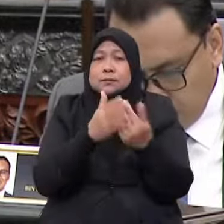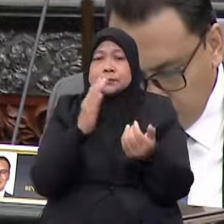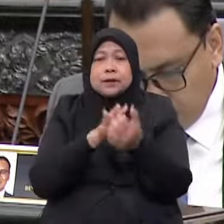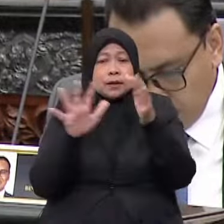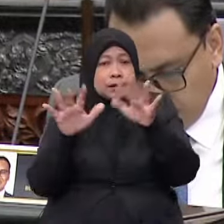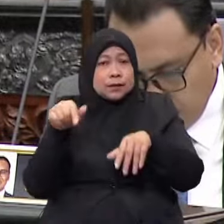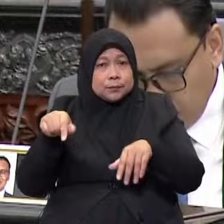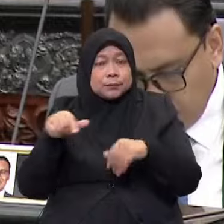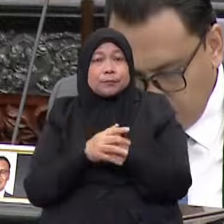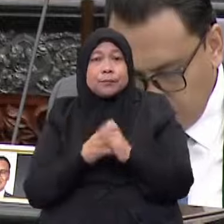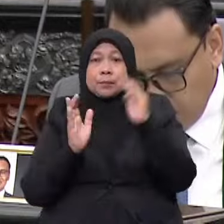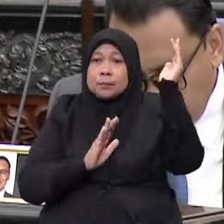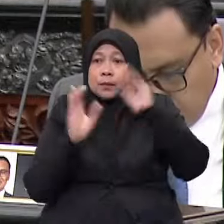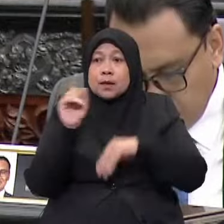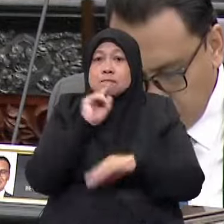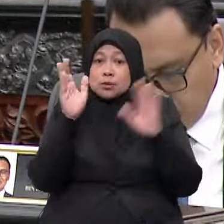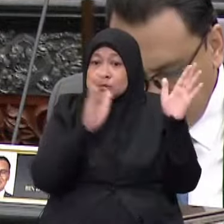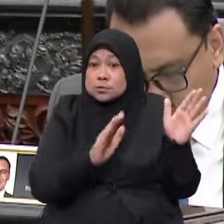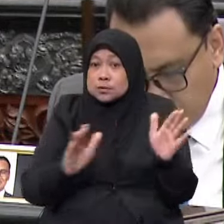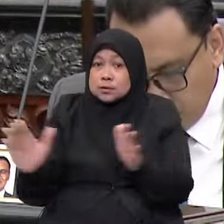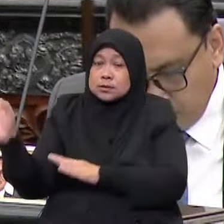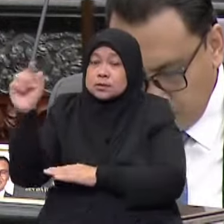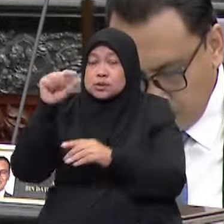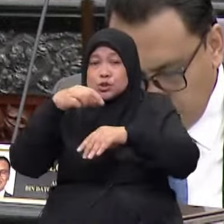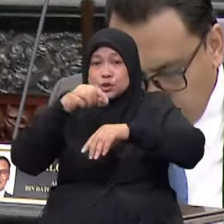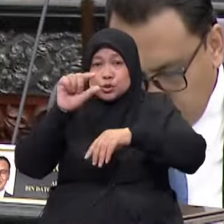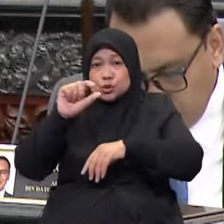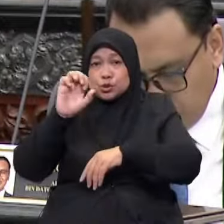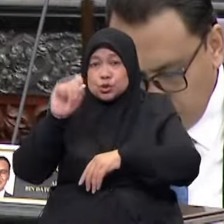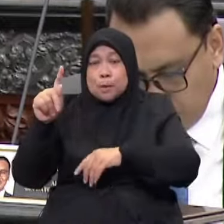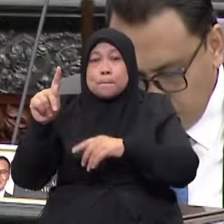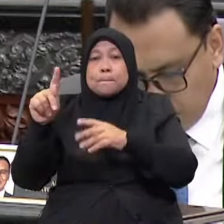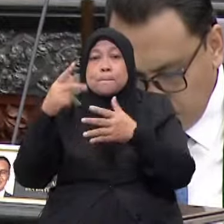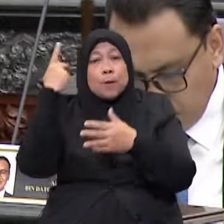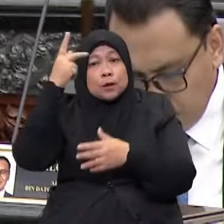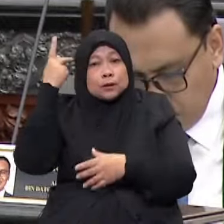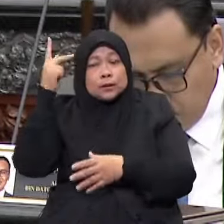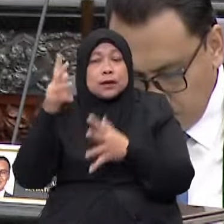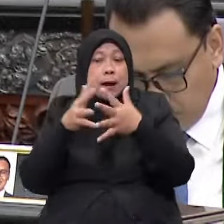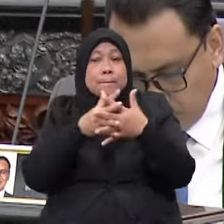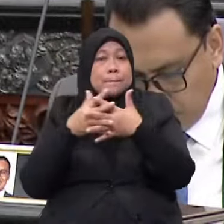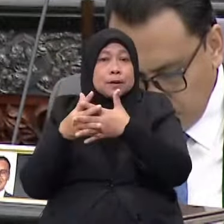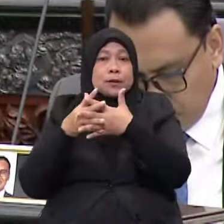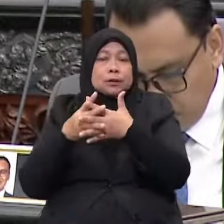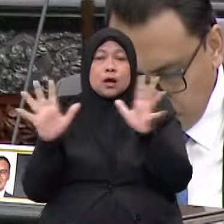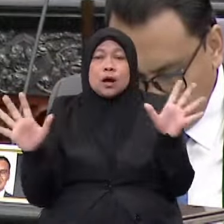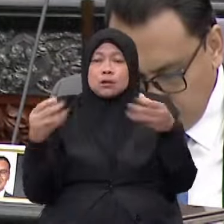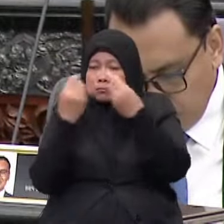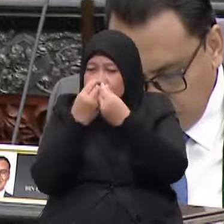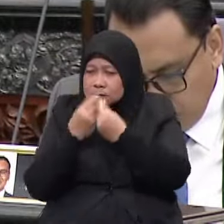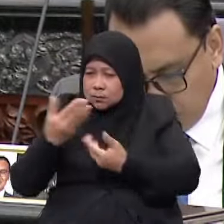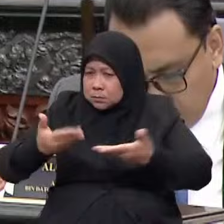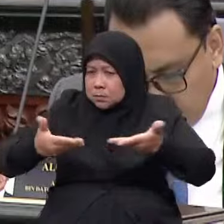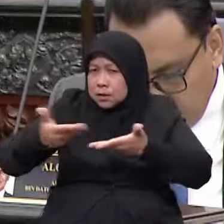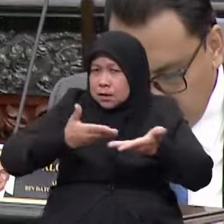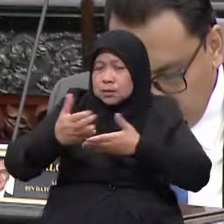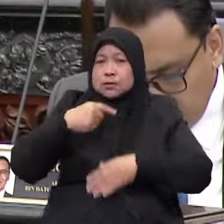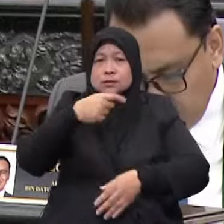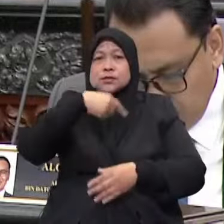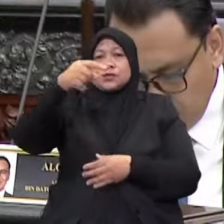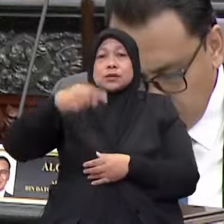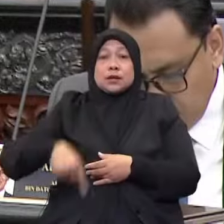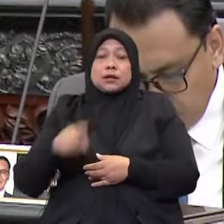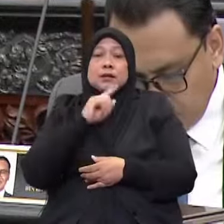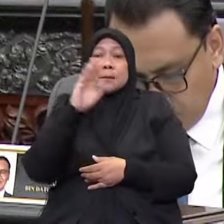rantau kita. Dan ini adalah strategi geopolitik Amerika Syarikat untuk counter dan contain China dari